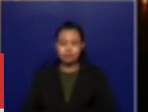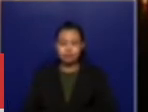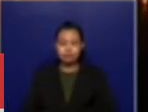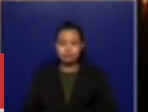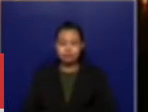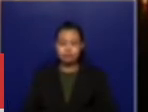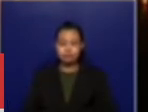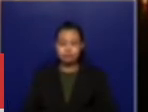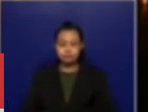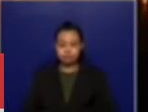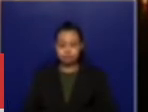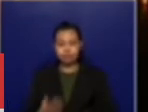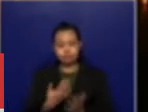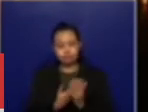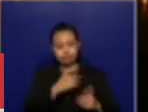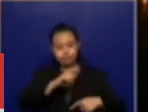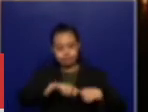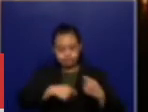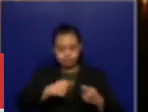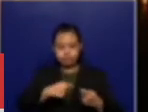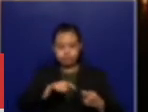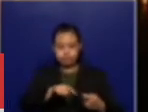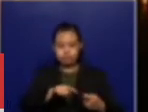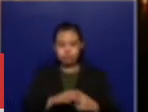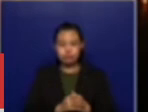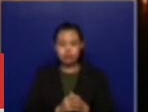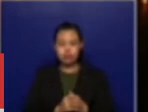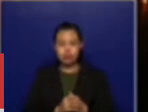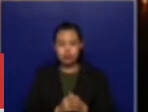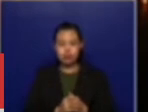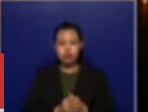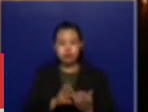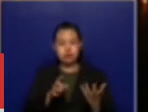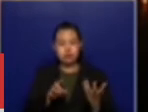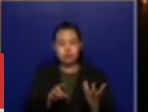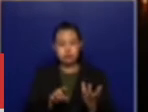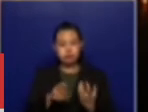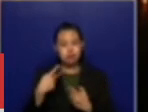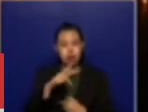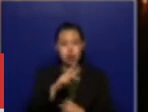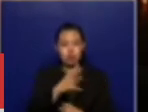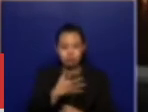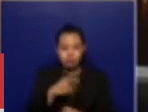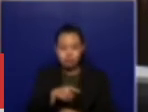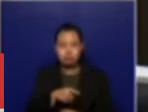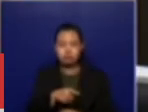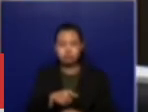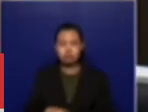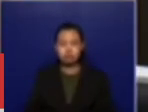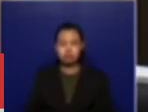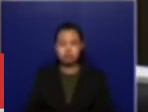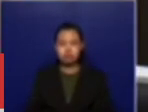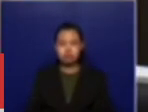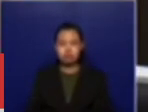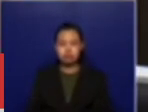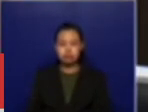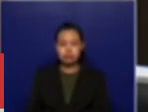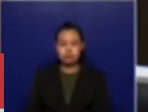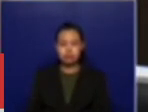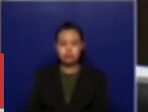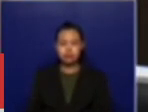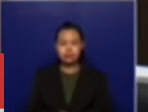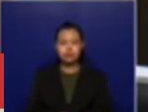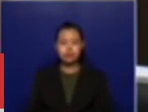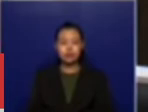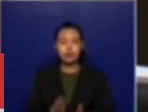ายจ่ายประจำเนี่ยนะครับไม่ก่อให้เกิดผลิตภาพมีสัดส่วนการเติบโตสูงกว่าราย